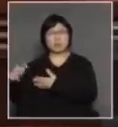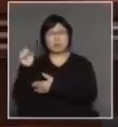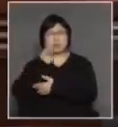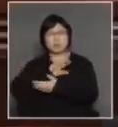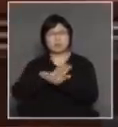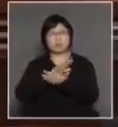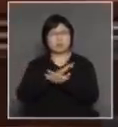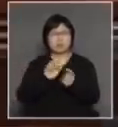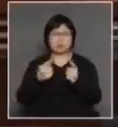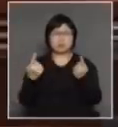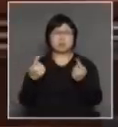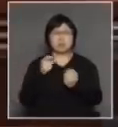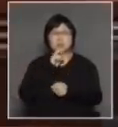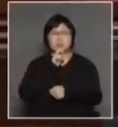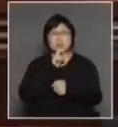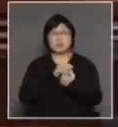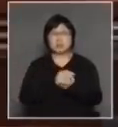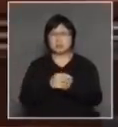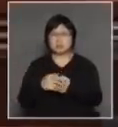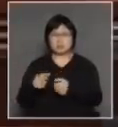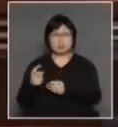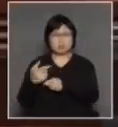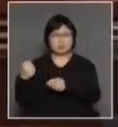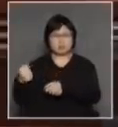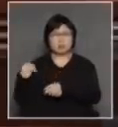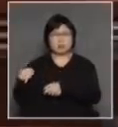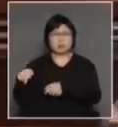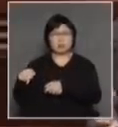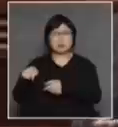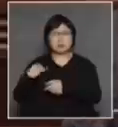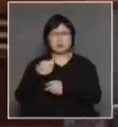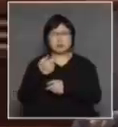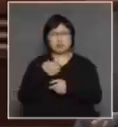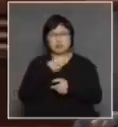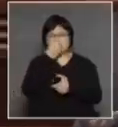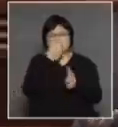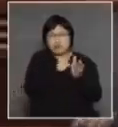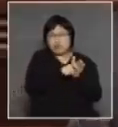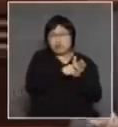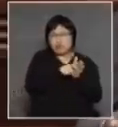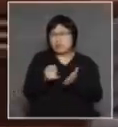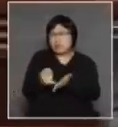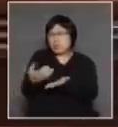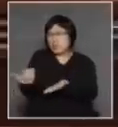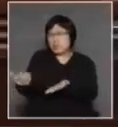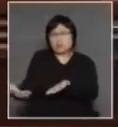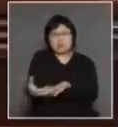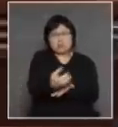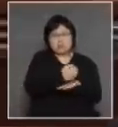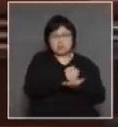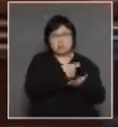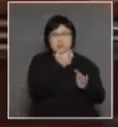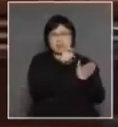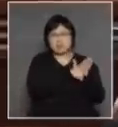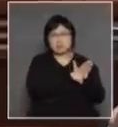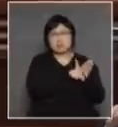年了。究竟司長是一個豬仔錢鴨，就是我來收稅的，收稅之後我們將錢就放在